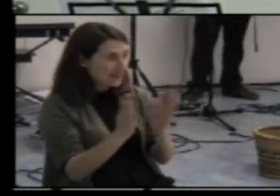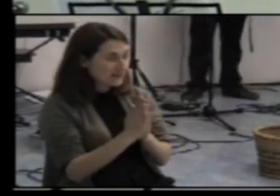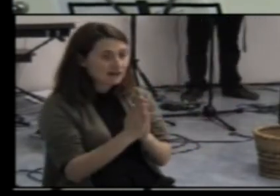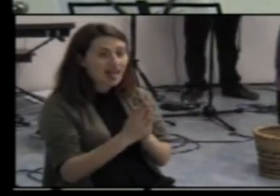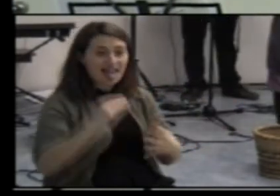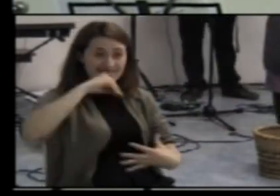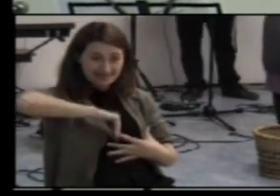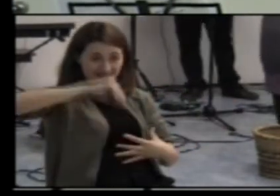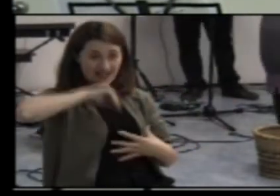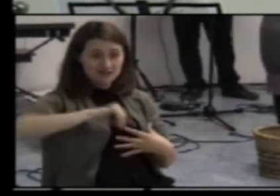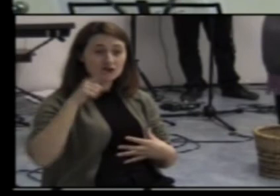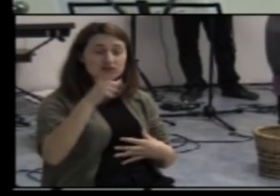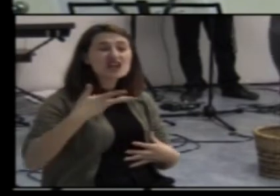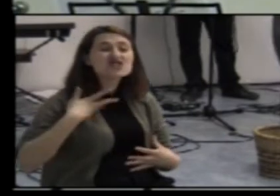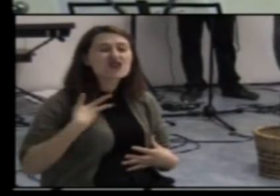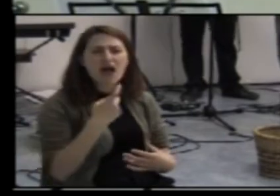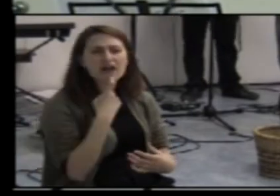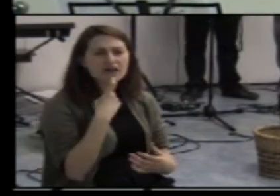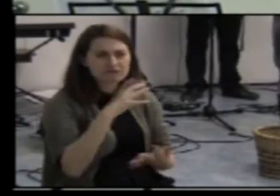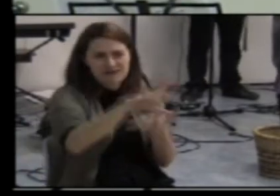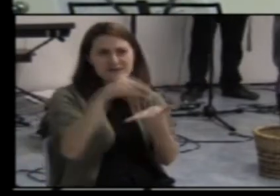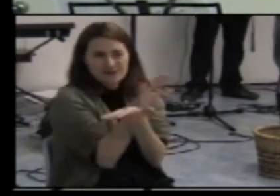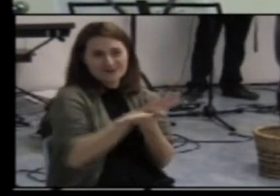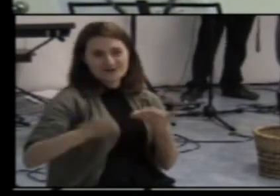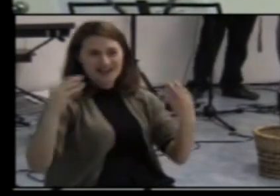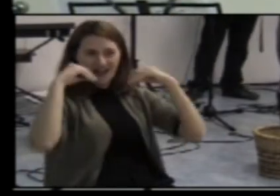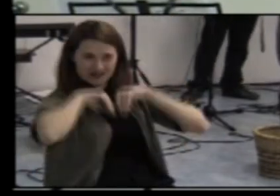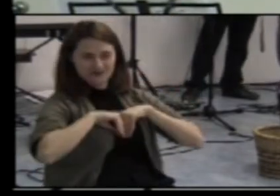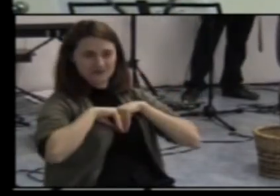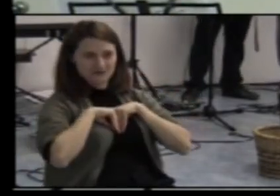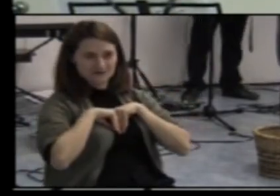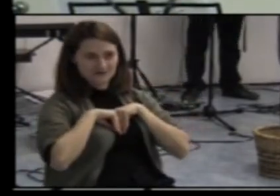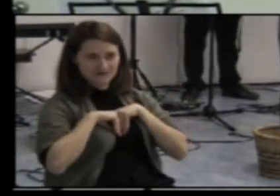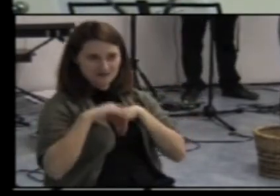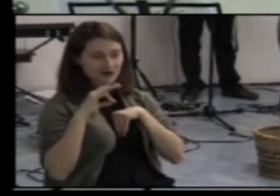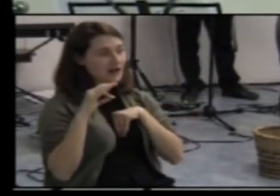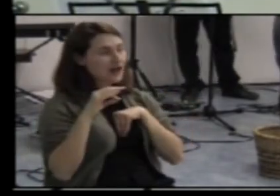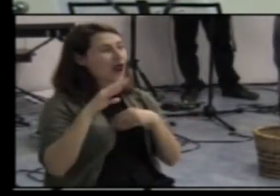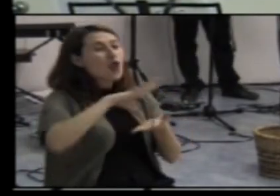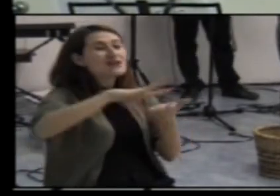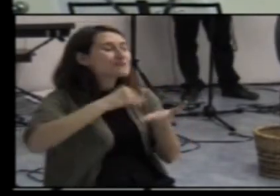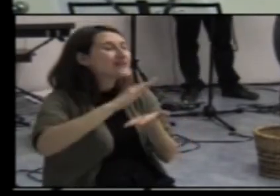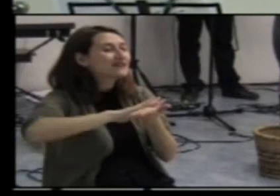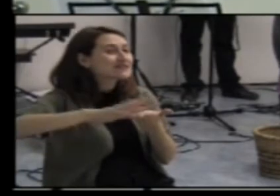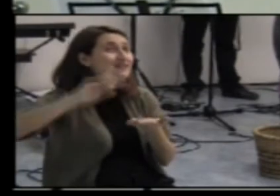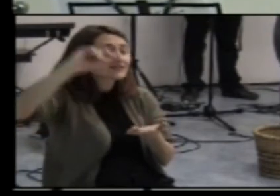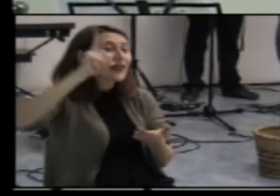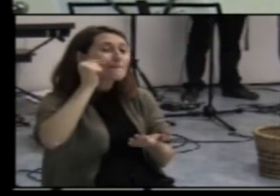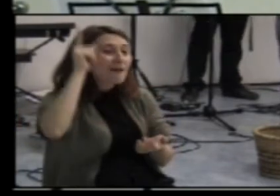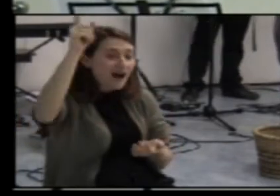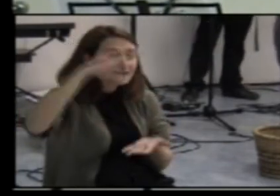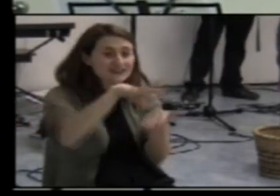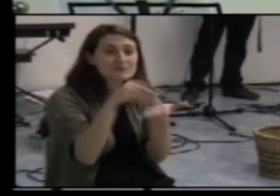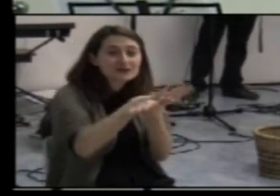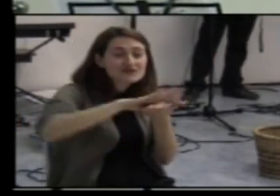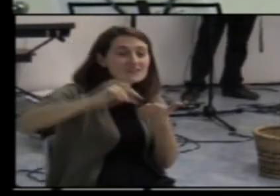dentro di me c'è lo Spirito Santo, lo Spirito di mio Padre, lo Spirito del Figlio